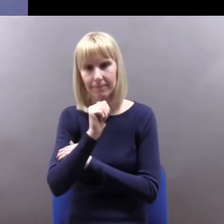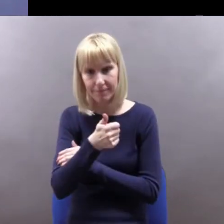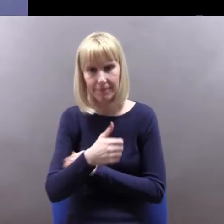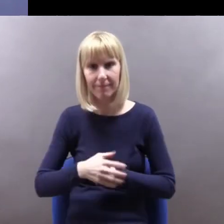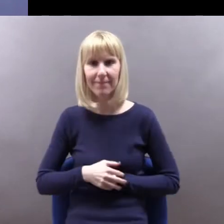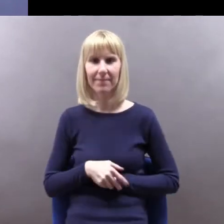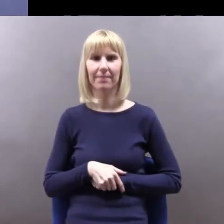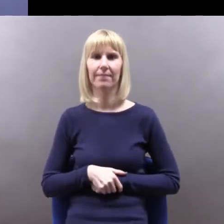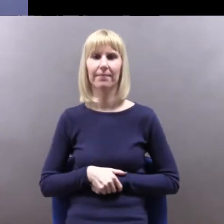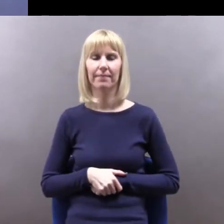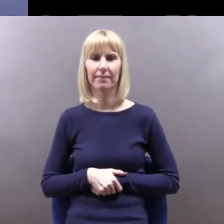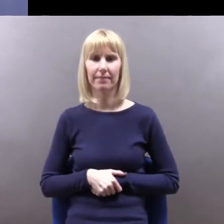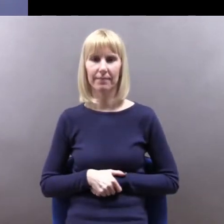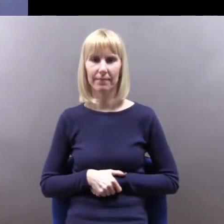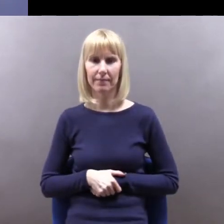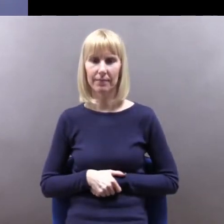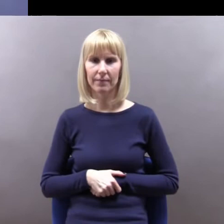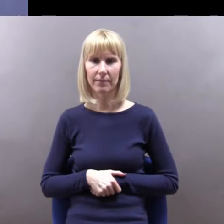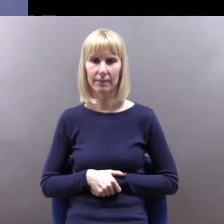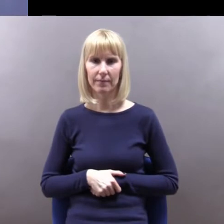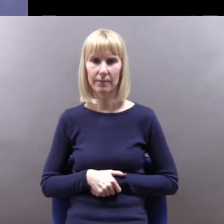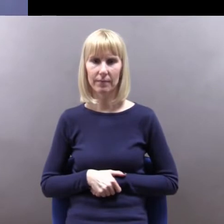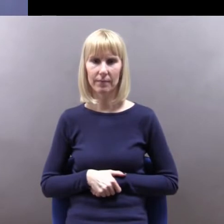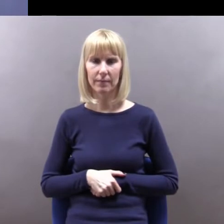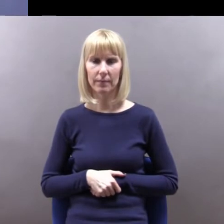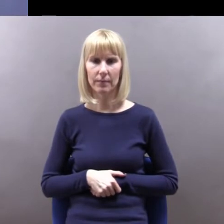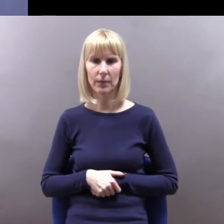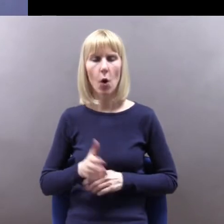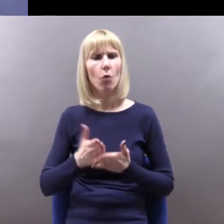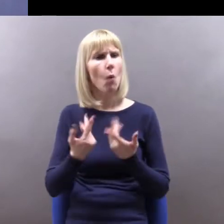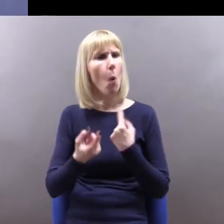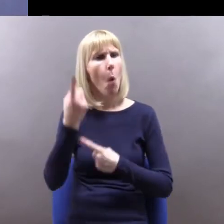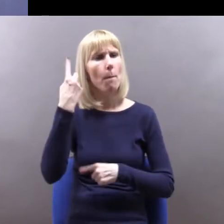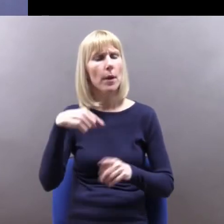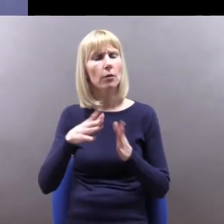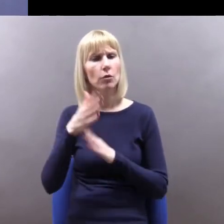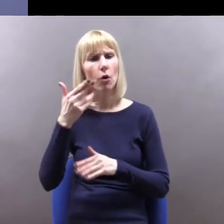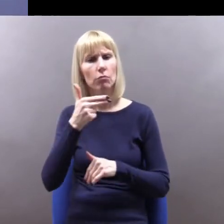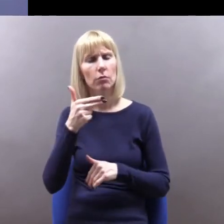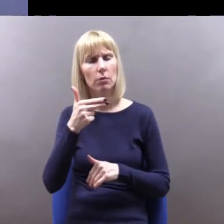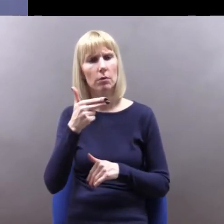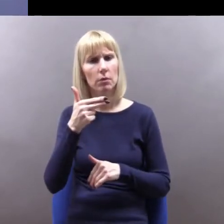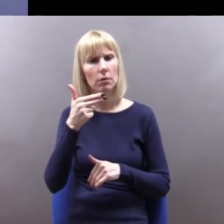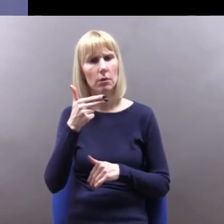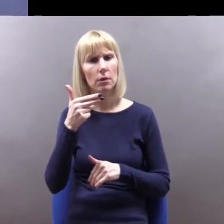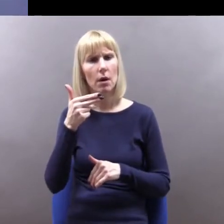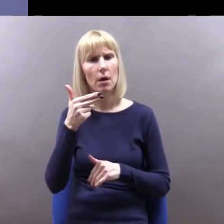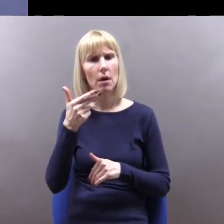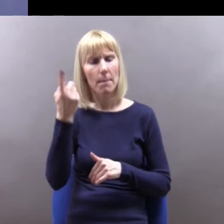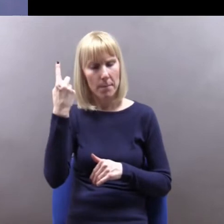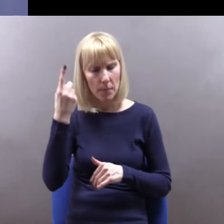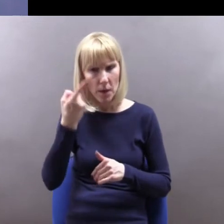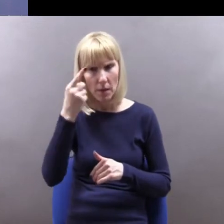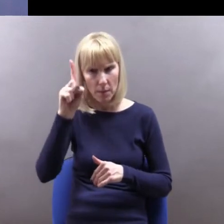co myślicie o, no może od początku, miesiąc temu rozmawialiśmy o windach, ale to były stricte